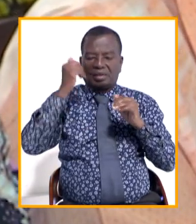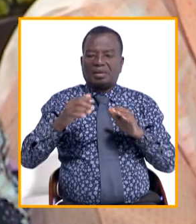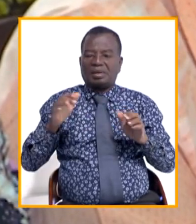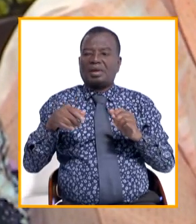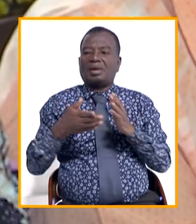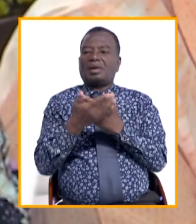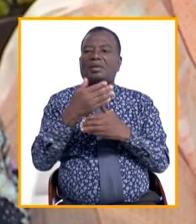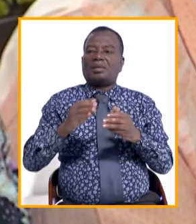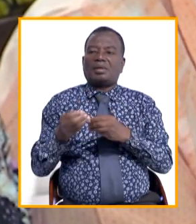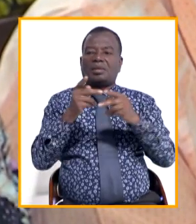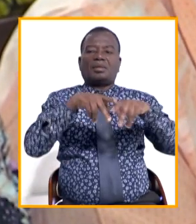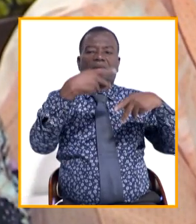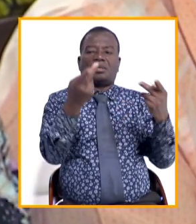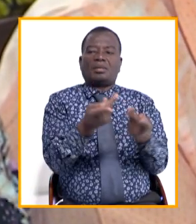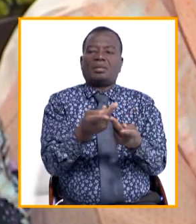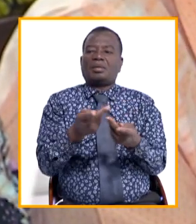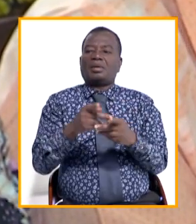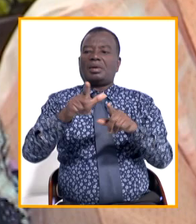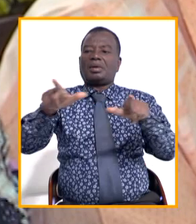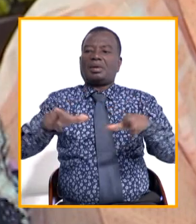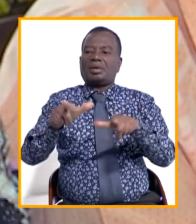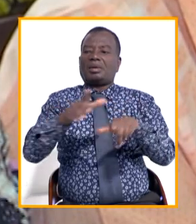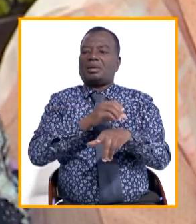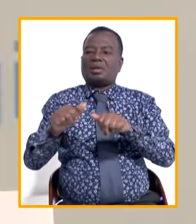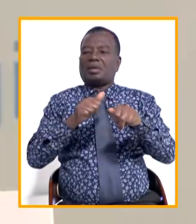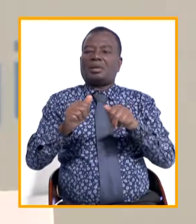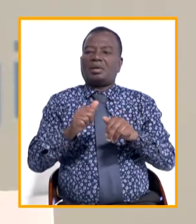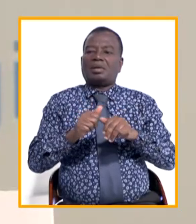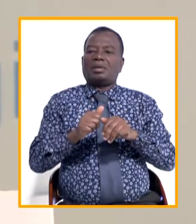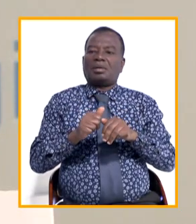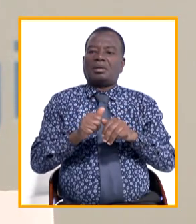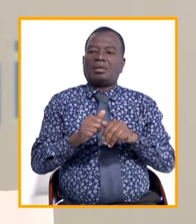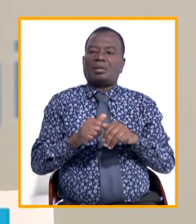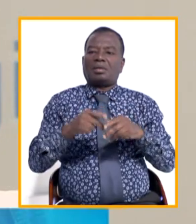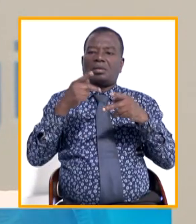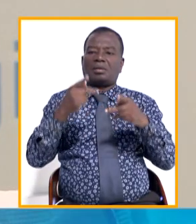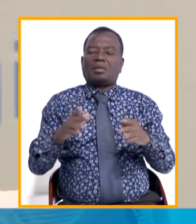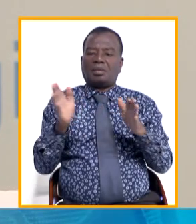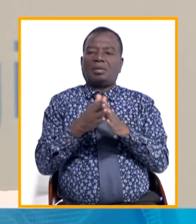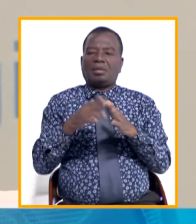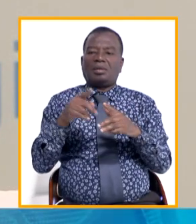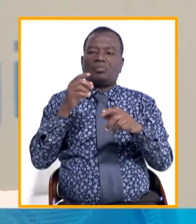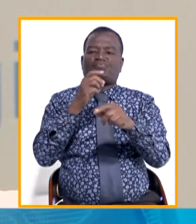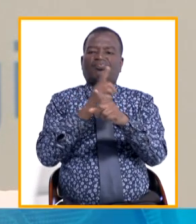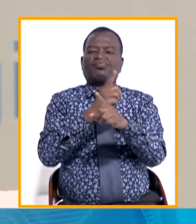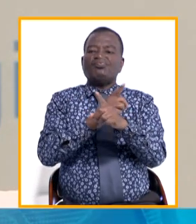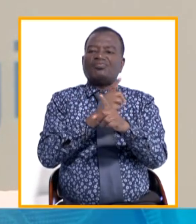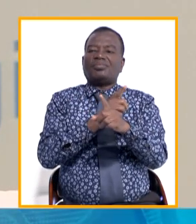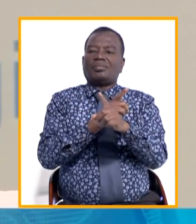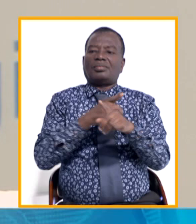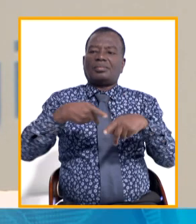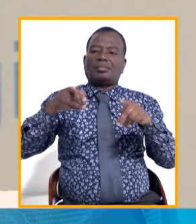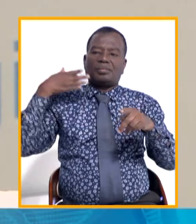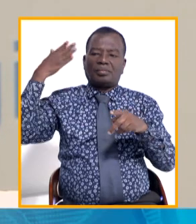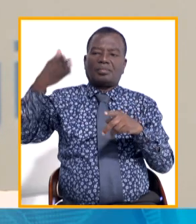accompagnée par la mise en place d'un cadre d'action stratégique. La présente rencontre d'Abidjan